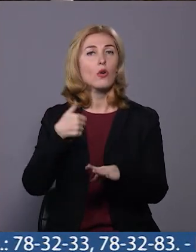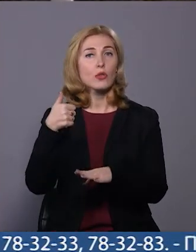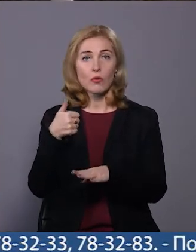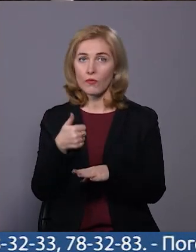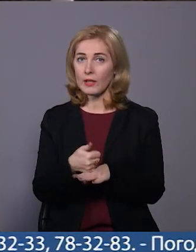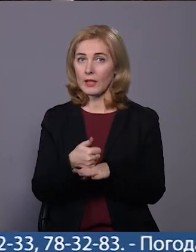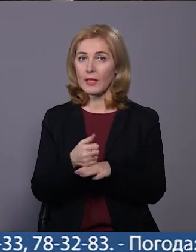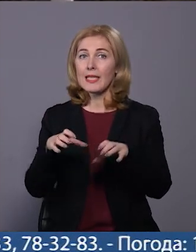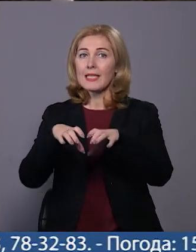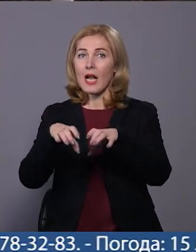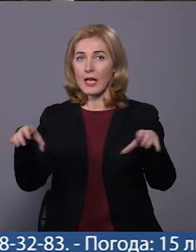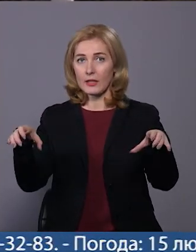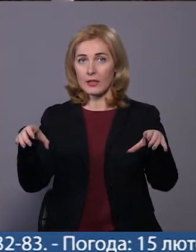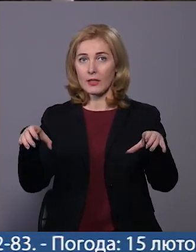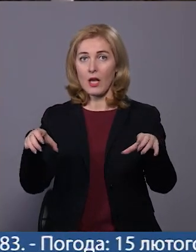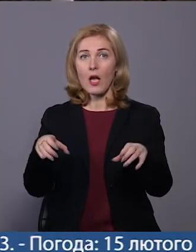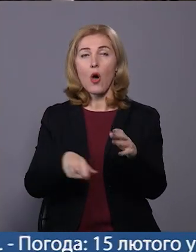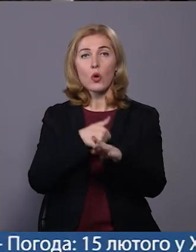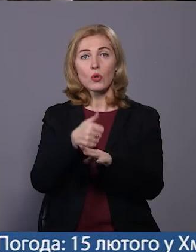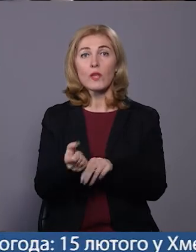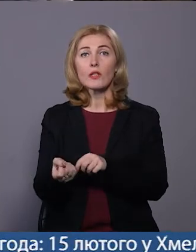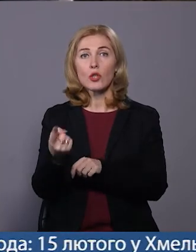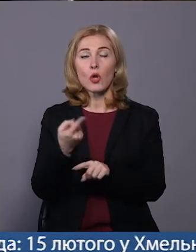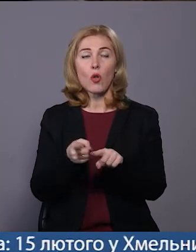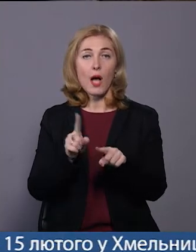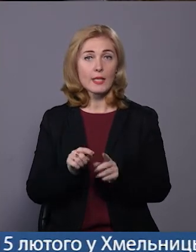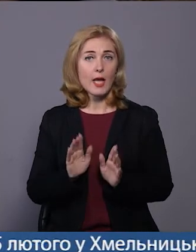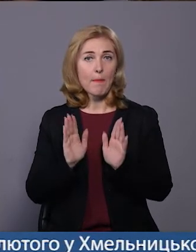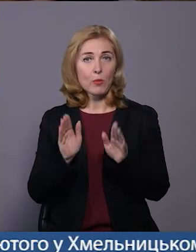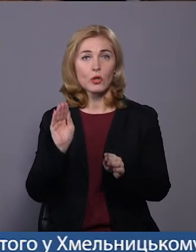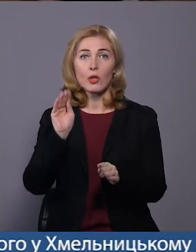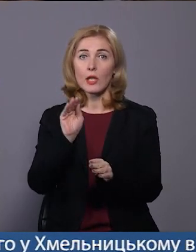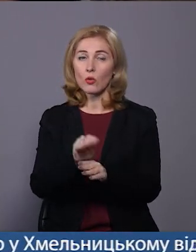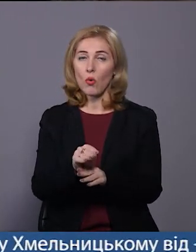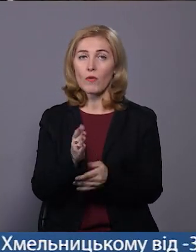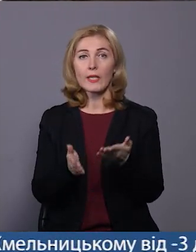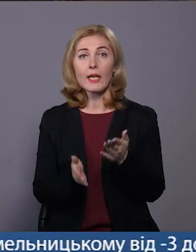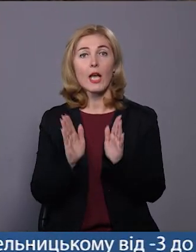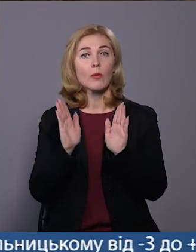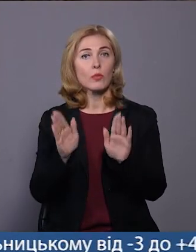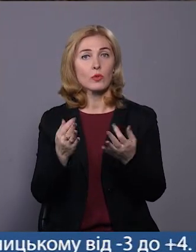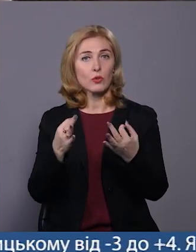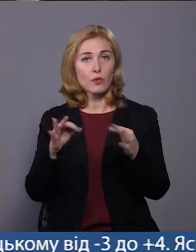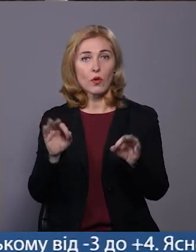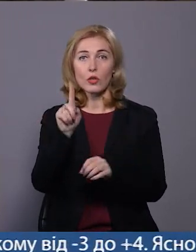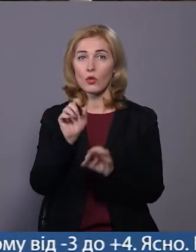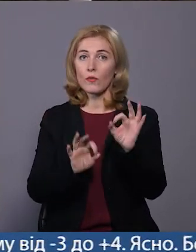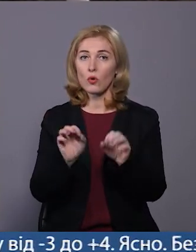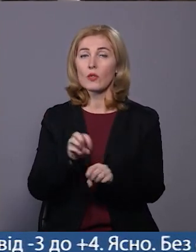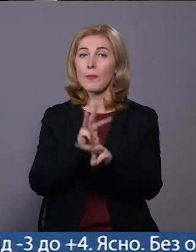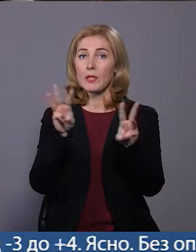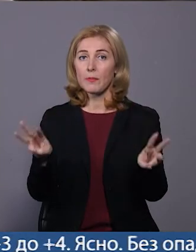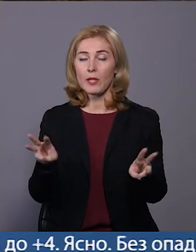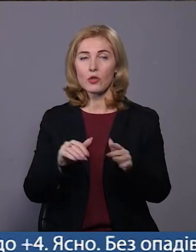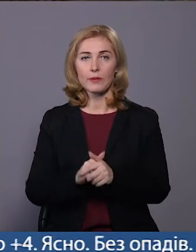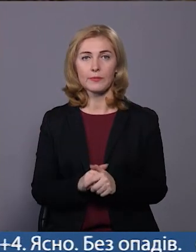основний кріоциліндр, як кажуть, основне джерело, а це буде додаткове джерело, яке дозволить забезпечити 100%, навіть більше